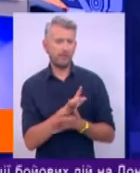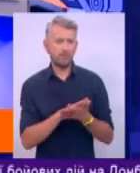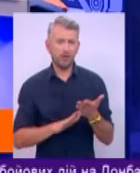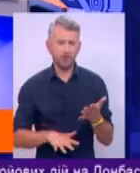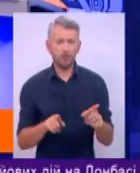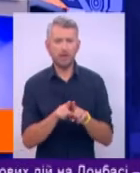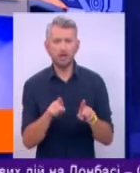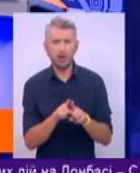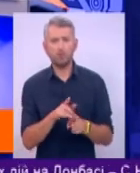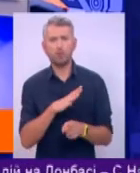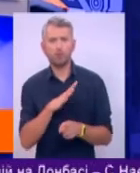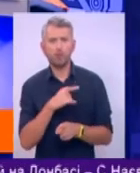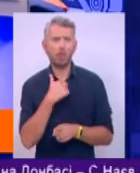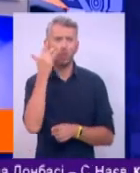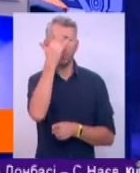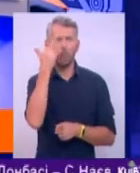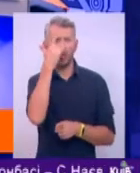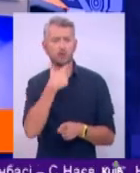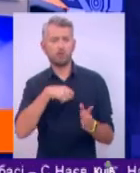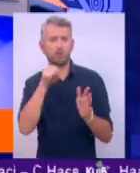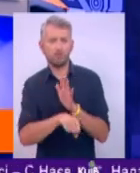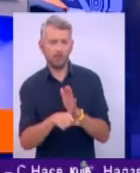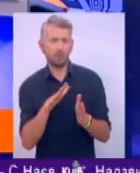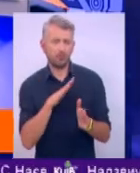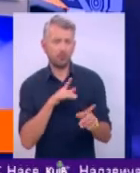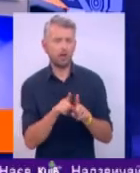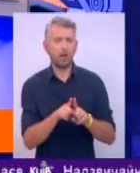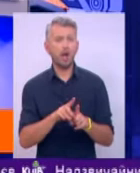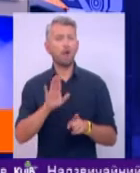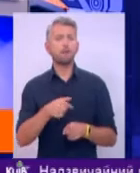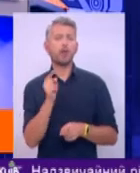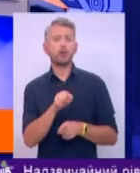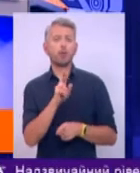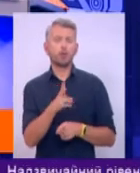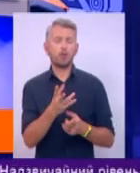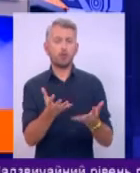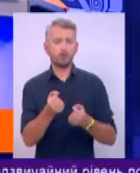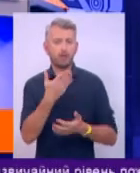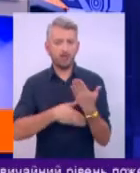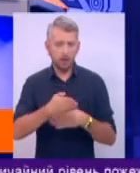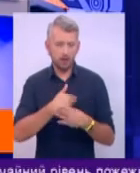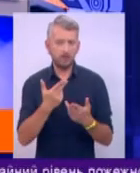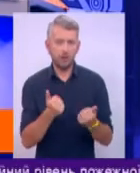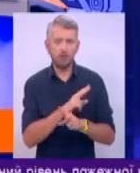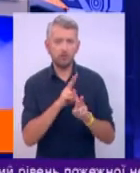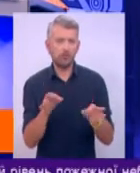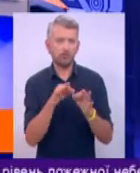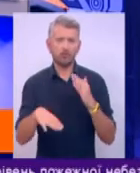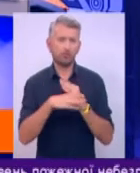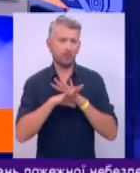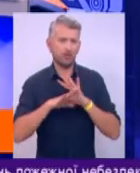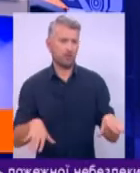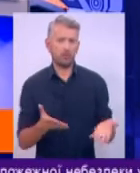так само були суїцидальні самої думки і все було саме. От після того, як саме отримав інвалідність, саме да, ніхто нічого не допоміг,